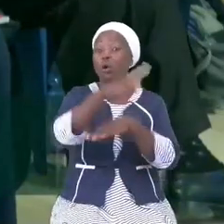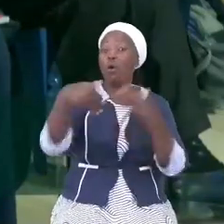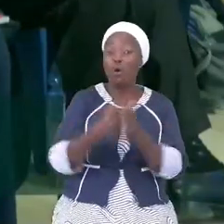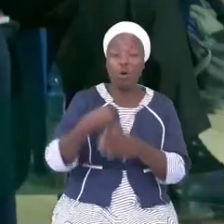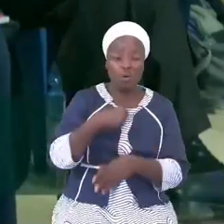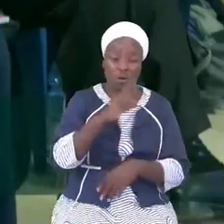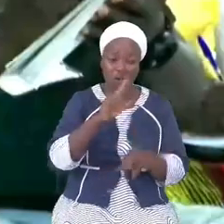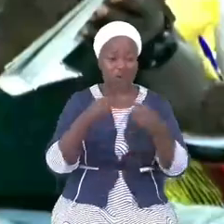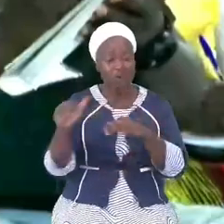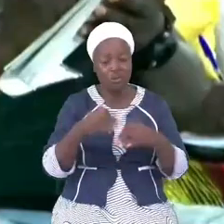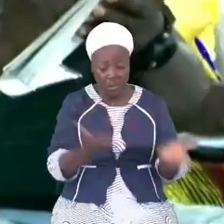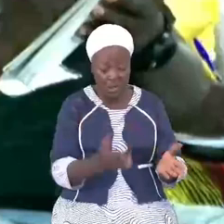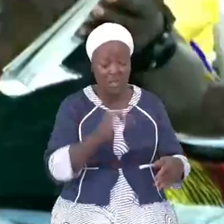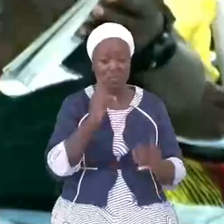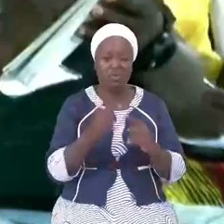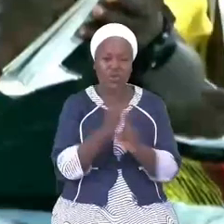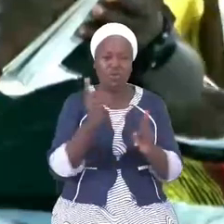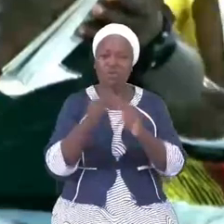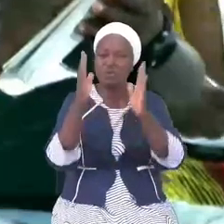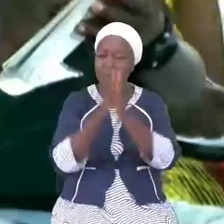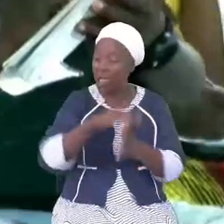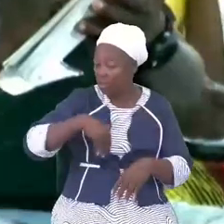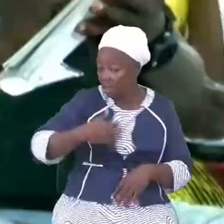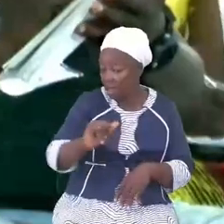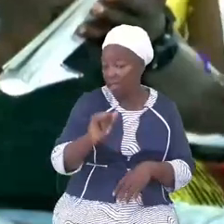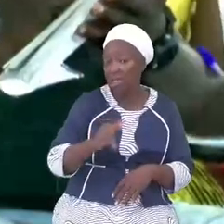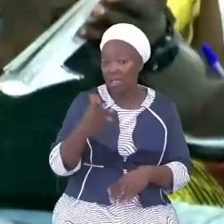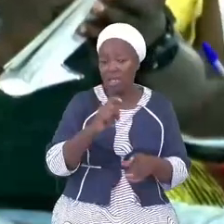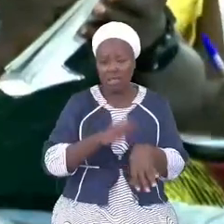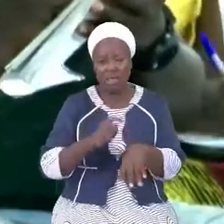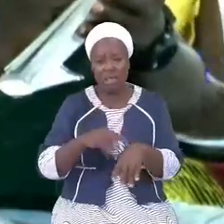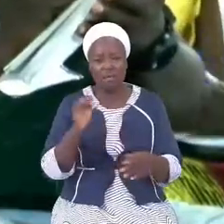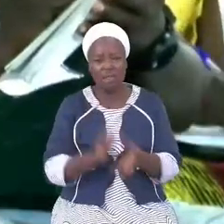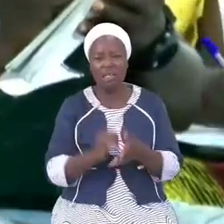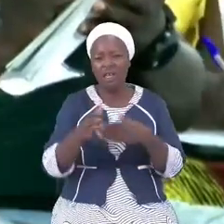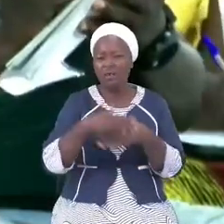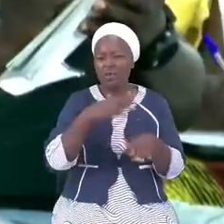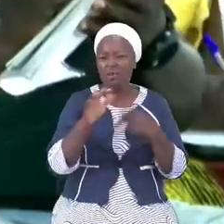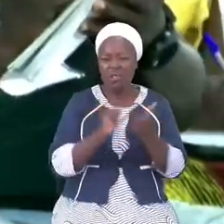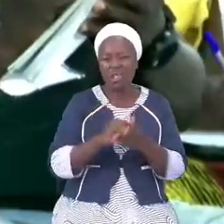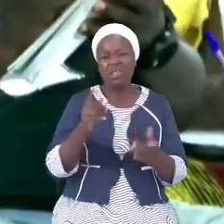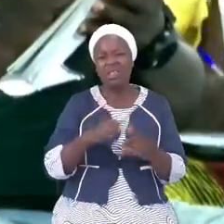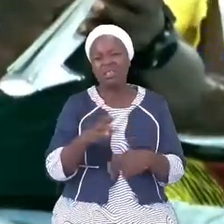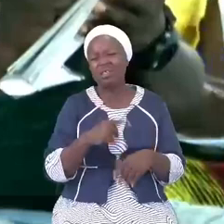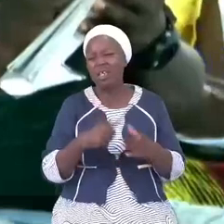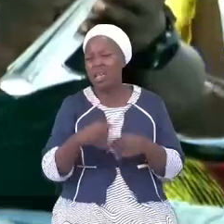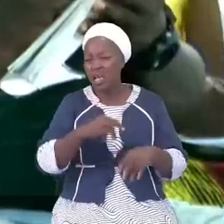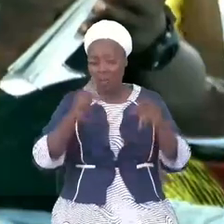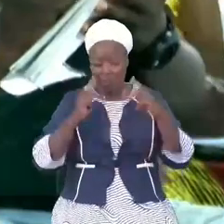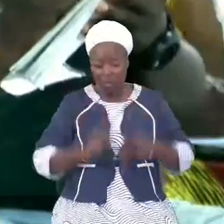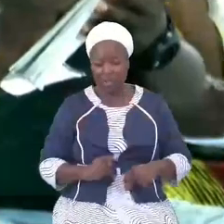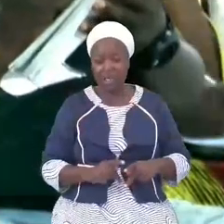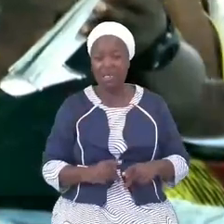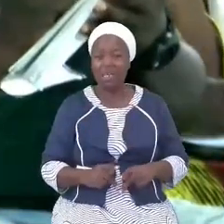prier. Mais des fois, pour la retraite de prière, parfois c'est le